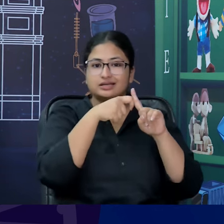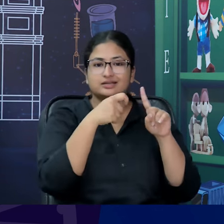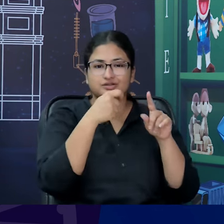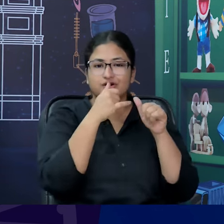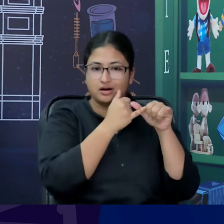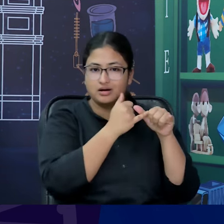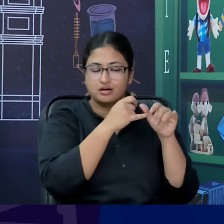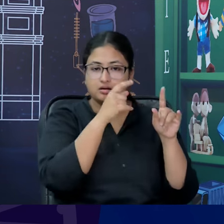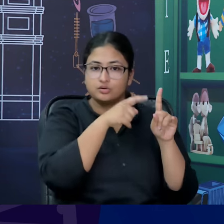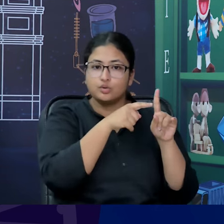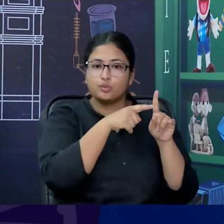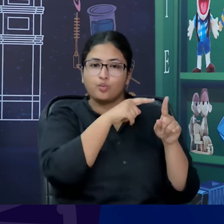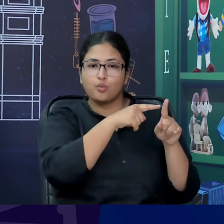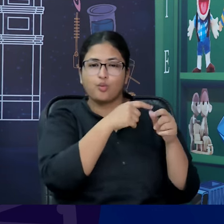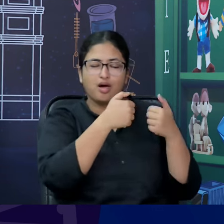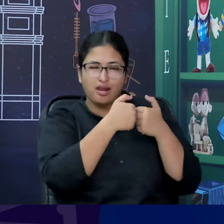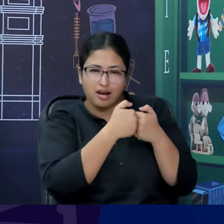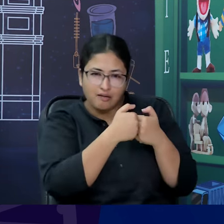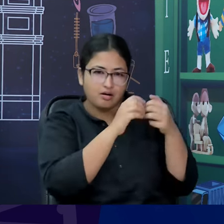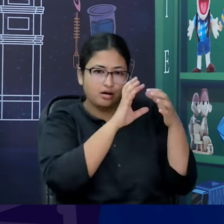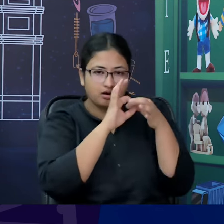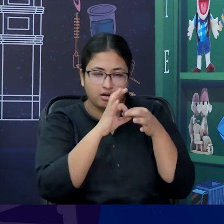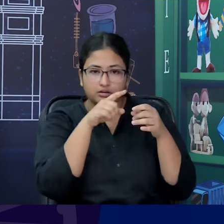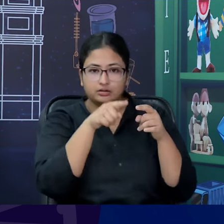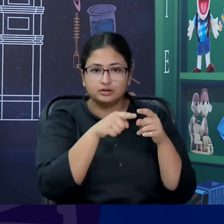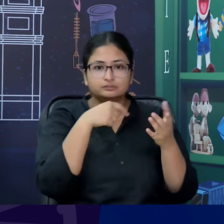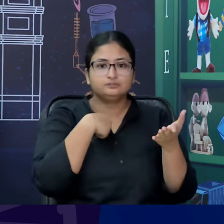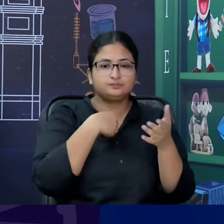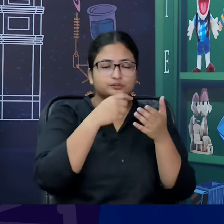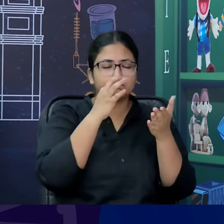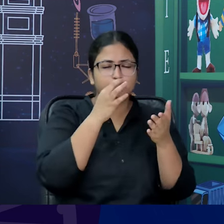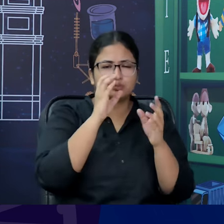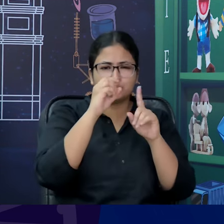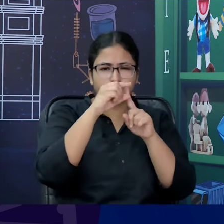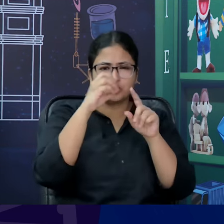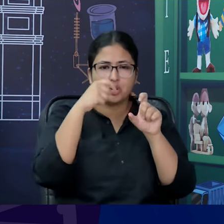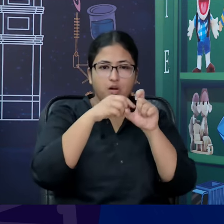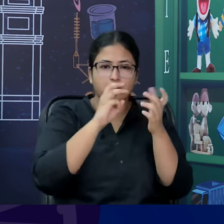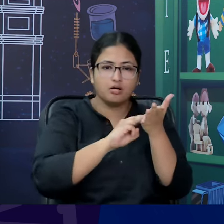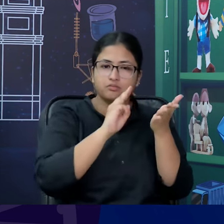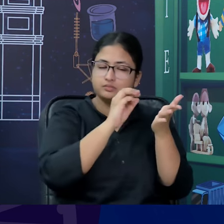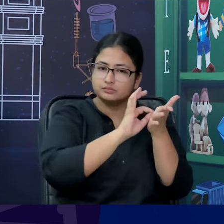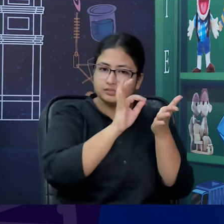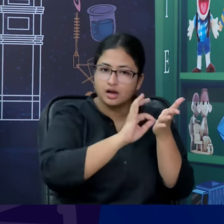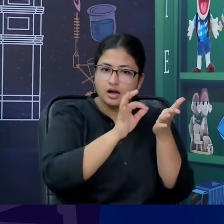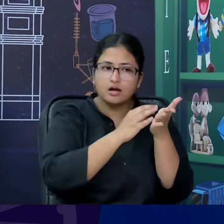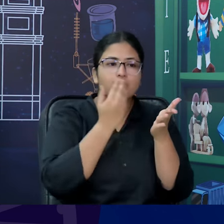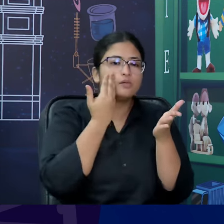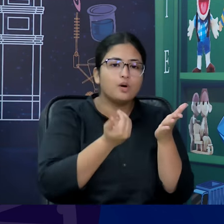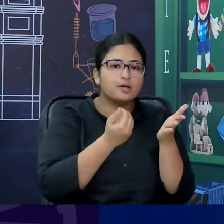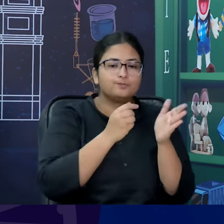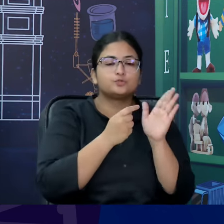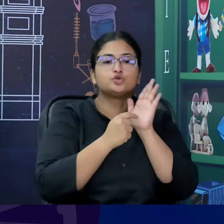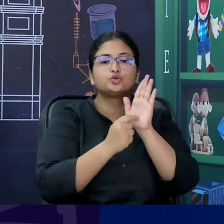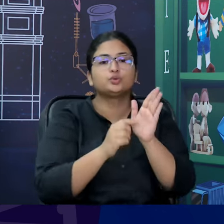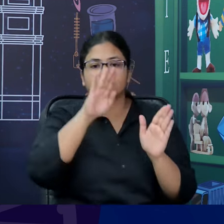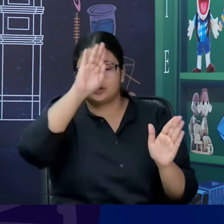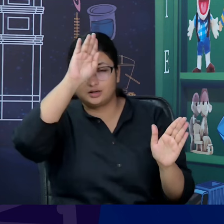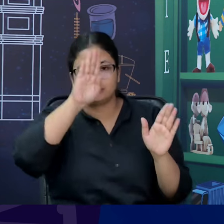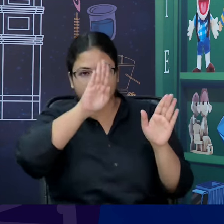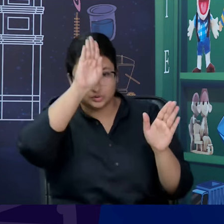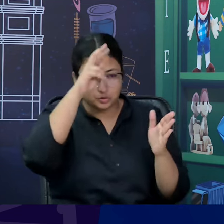कविताएं रची जाती थी केवल राजा को खुश करने के लिए लेकिन कविता तो वहां भी रची जा रही थी खुश चाहे कोई भी हो लिख तो